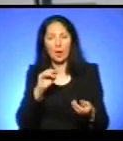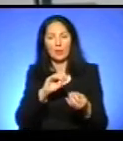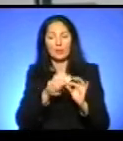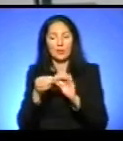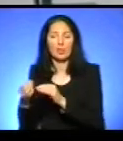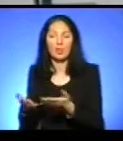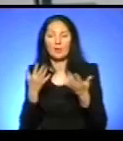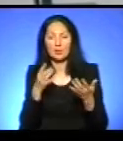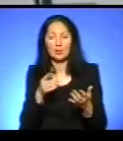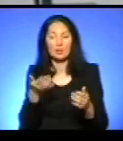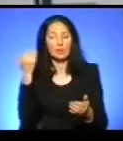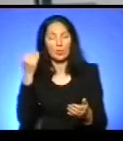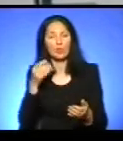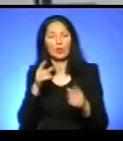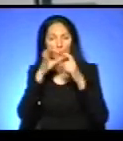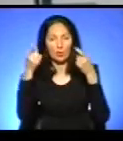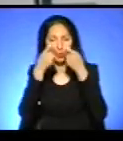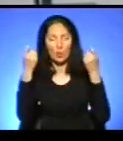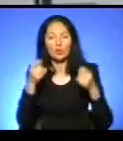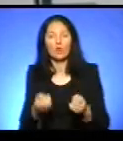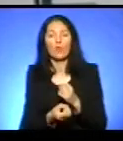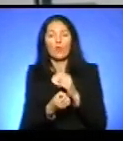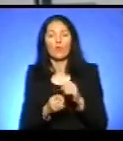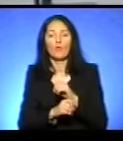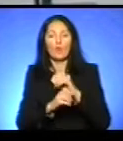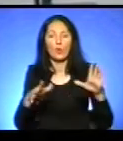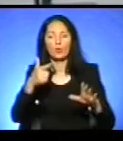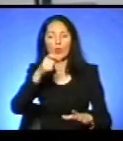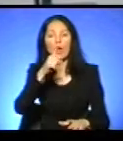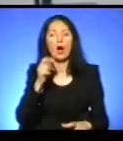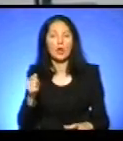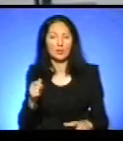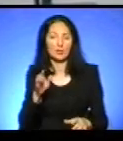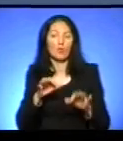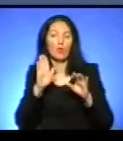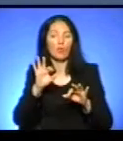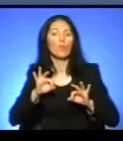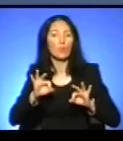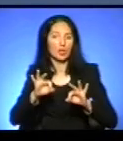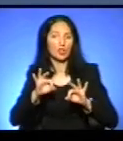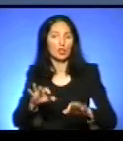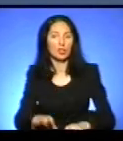за попередньою інформацією, вибухнула газова установка в автомобілі.